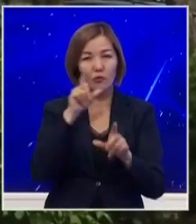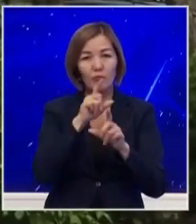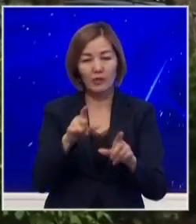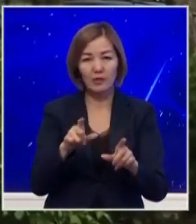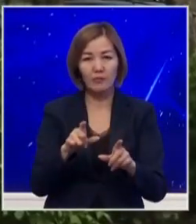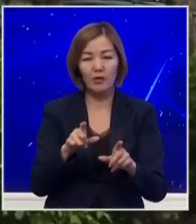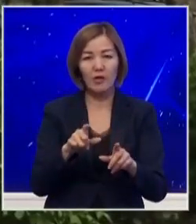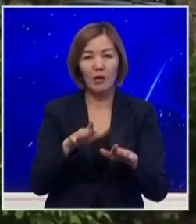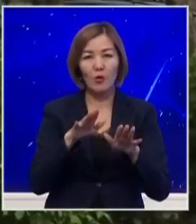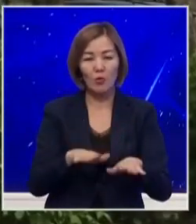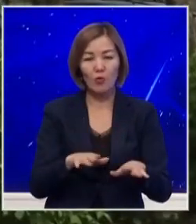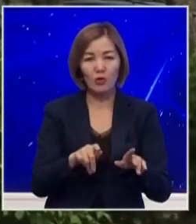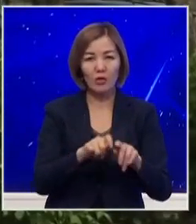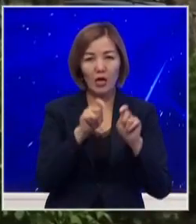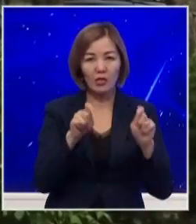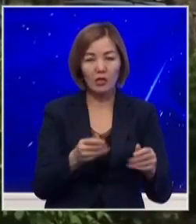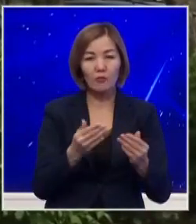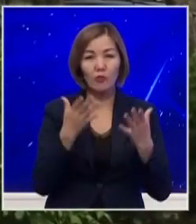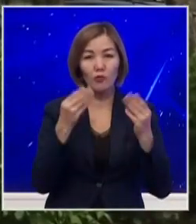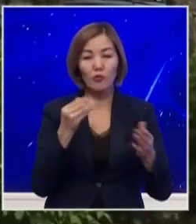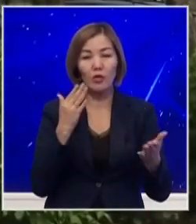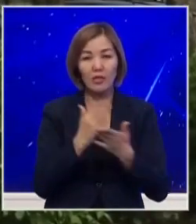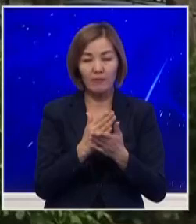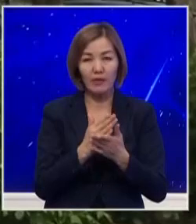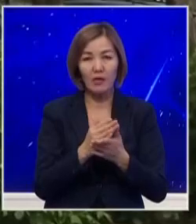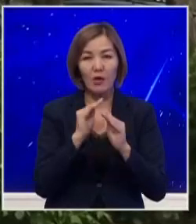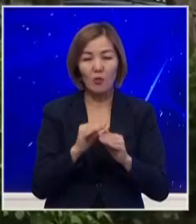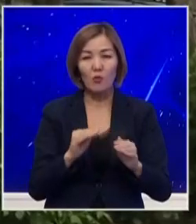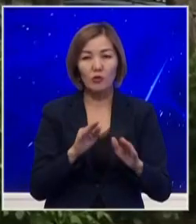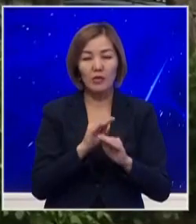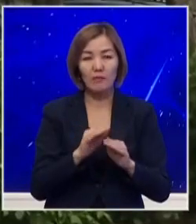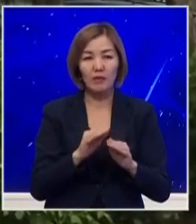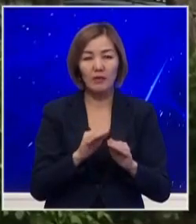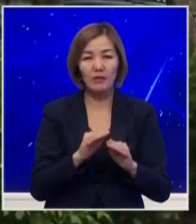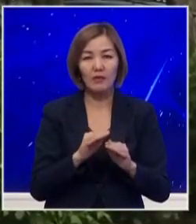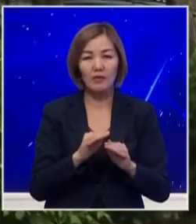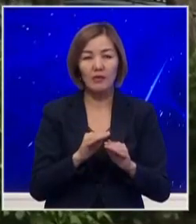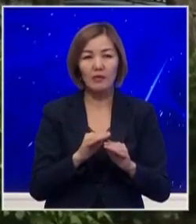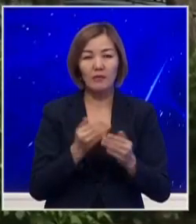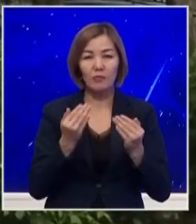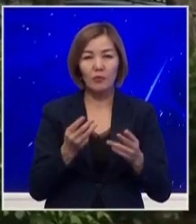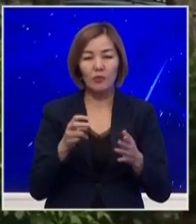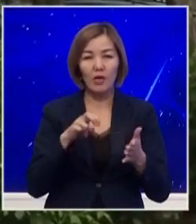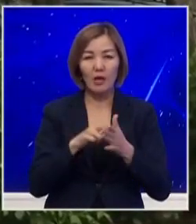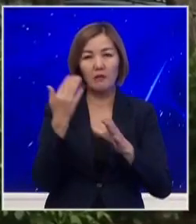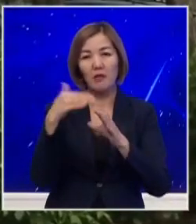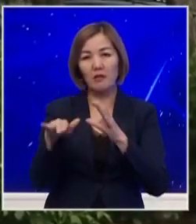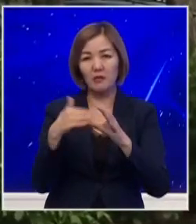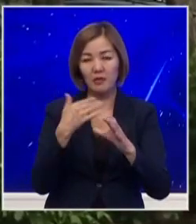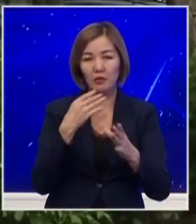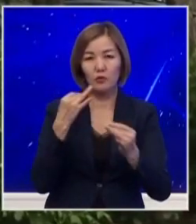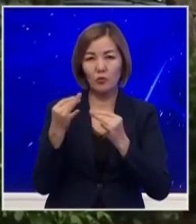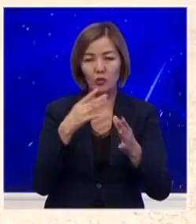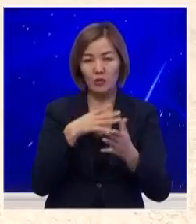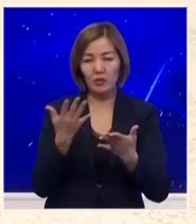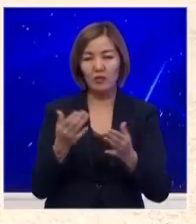арнайы бұрыш орнатылған, бүгінге дейін бар әлі, сол жақтың оқушыларымен, балаларымен әлі хат алысып тұрады, ұрпақтар сөйлесіп тұрады, уақытта да шаралар аталып